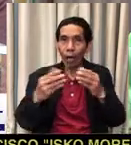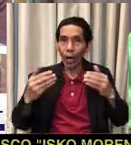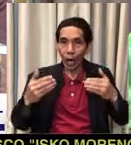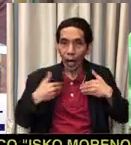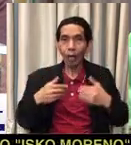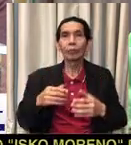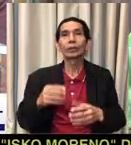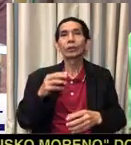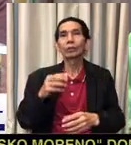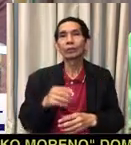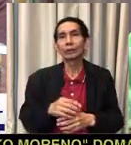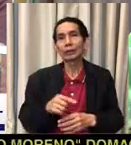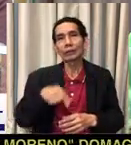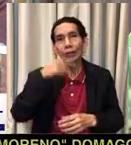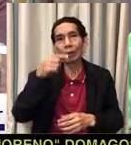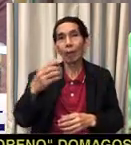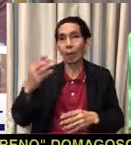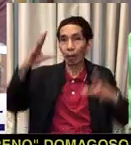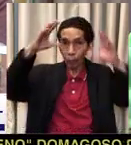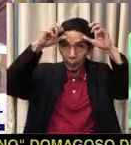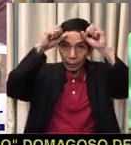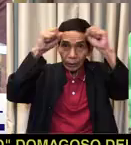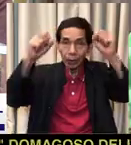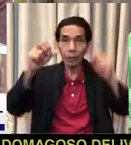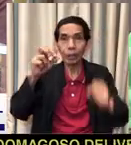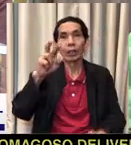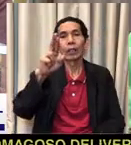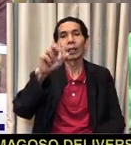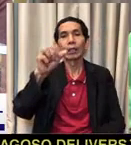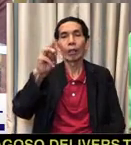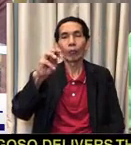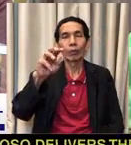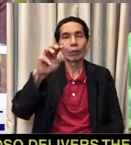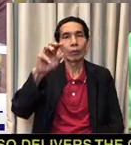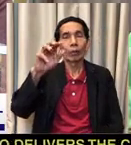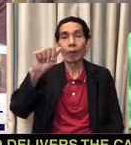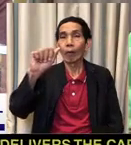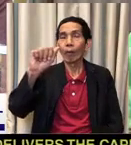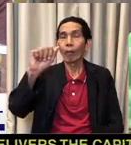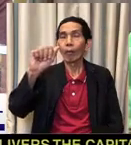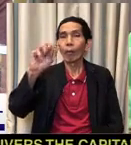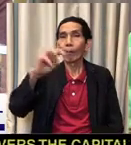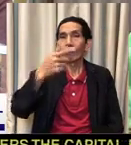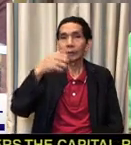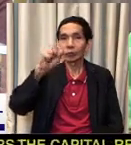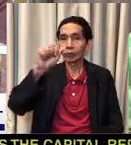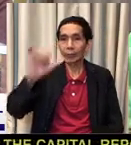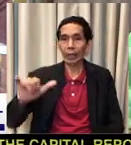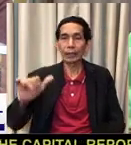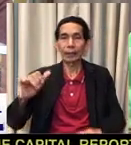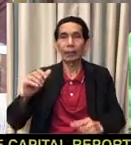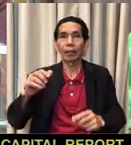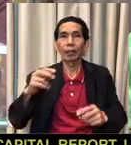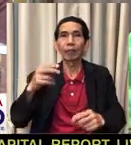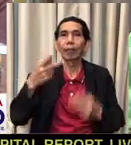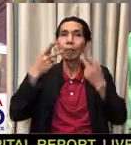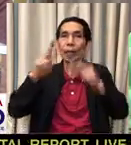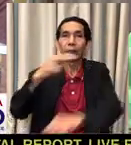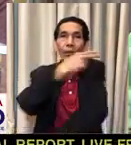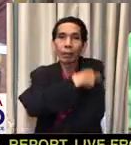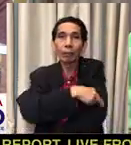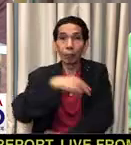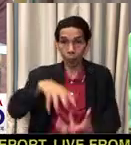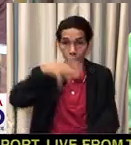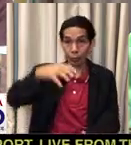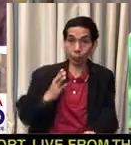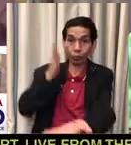law. Yan ang sinabi ni dating Pangulong magsaysay. O kaya, itong mga public hospital, sino pupunta dyan? Mayaman